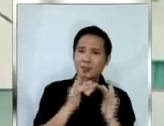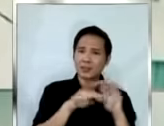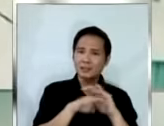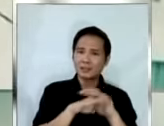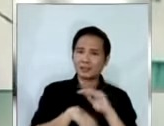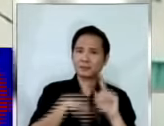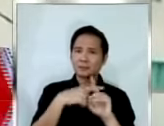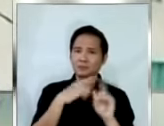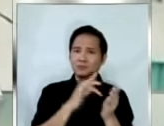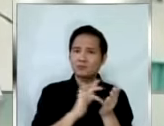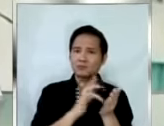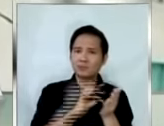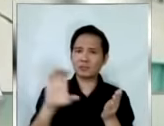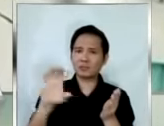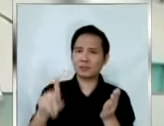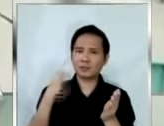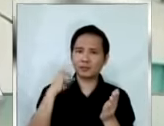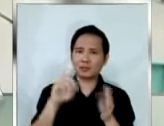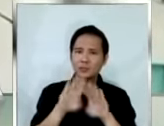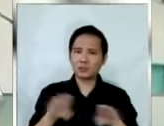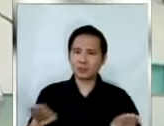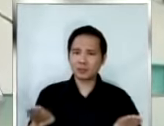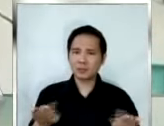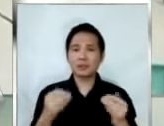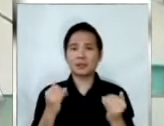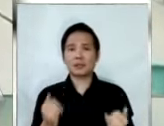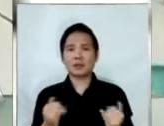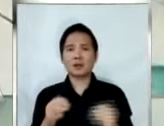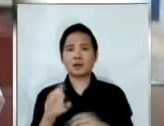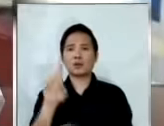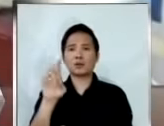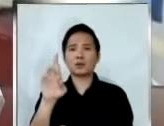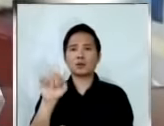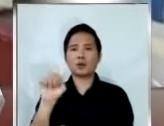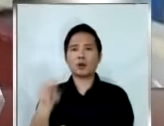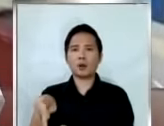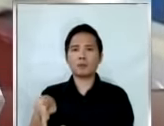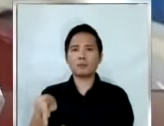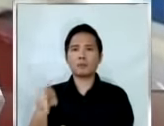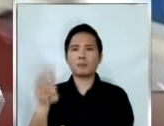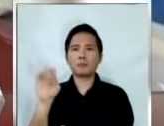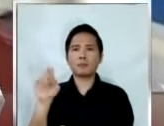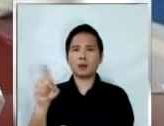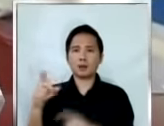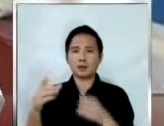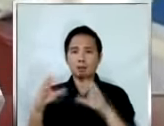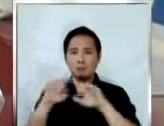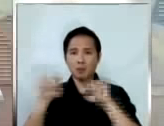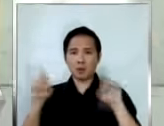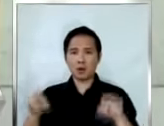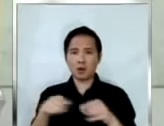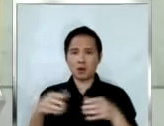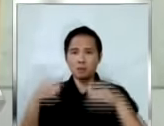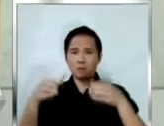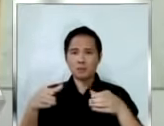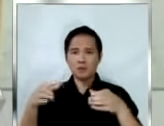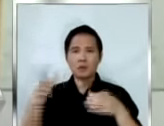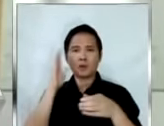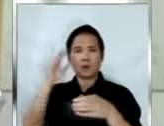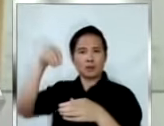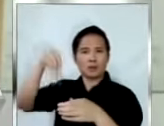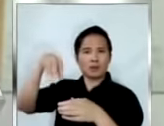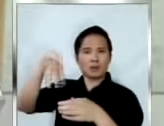Norte, Dropbox enrollment ang ipinatupad ng isang elementary school. May plastic cover ang bawat station sa enrollment. Nakasuot ng